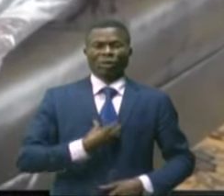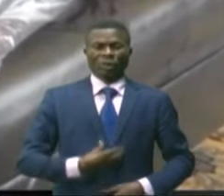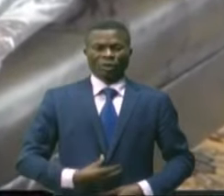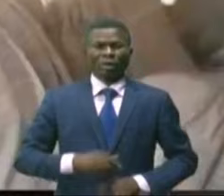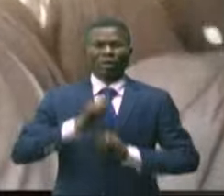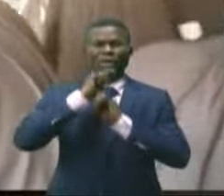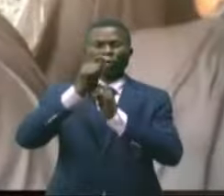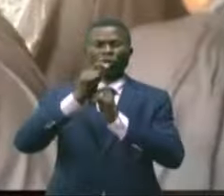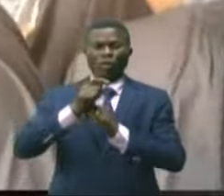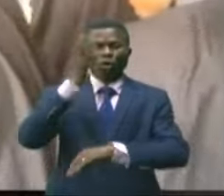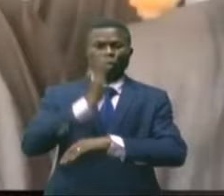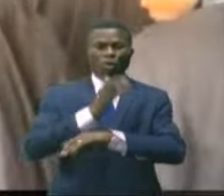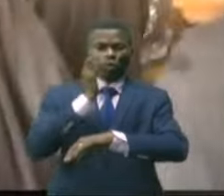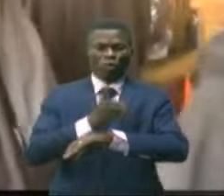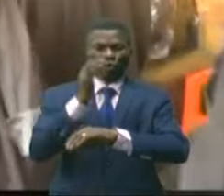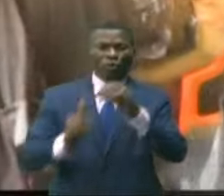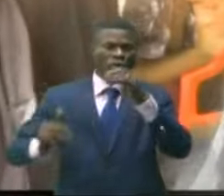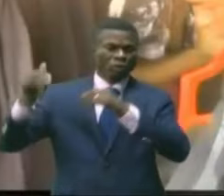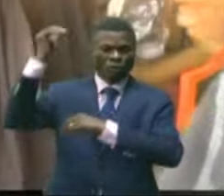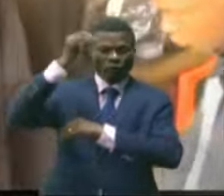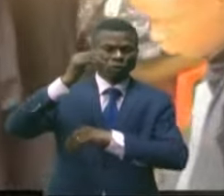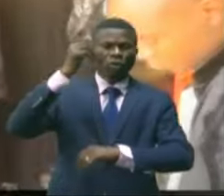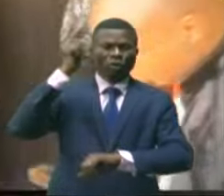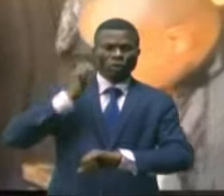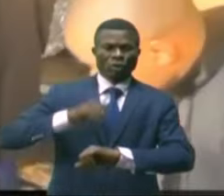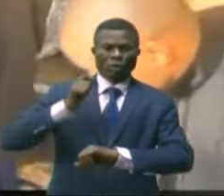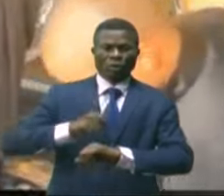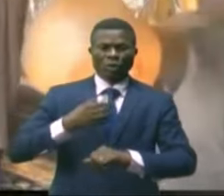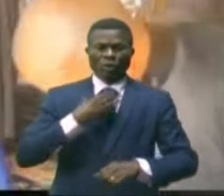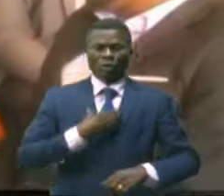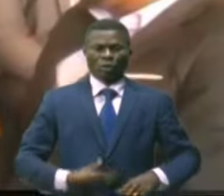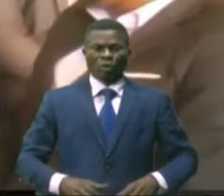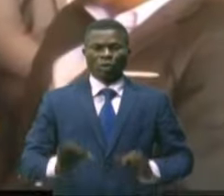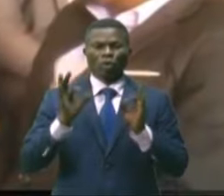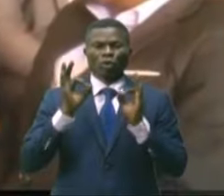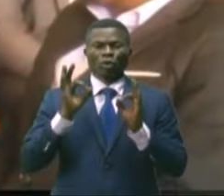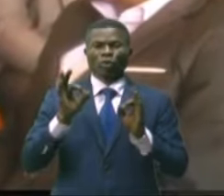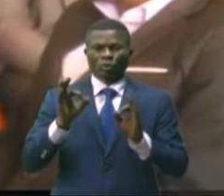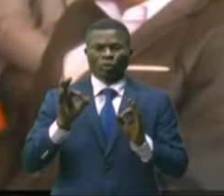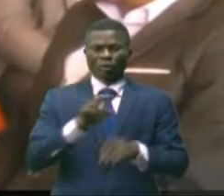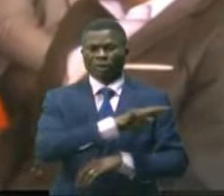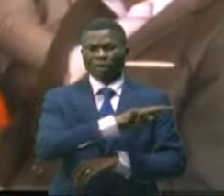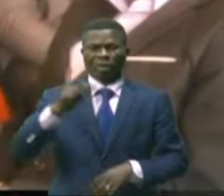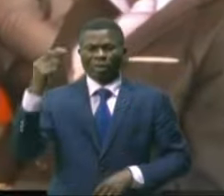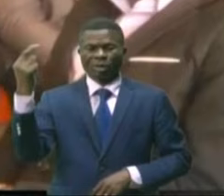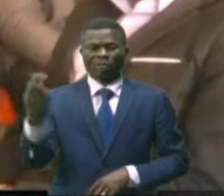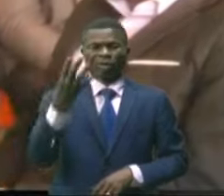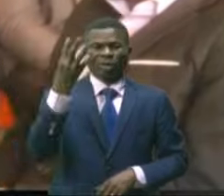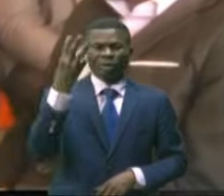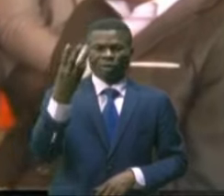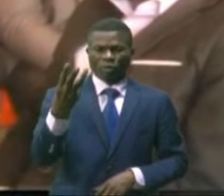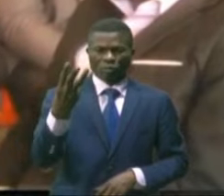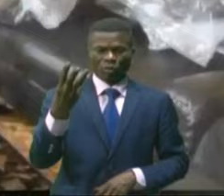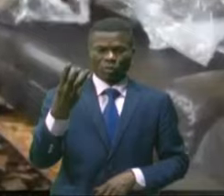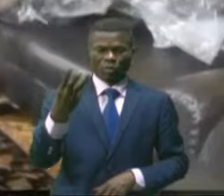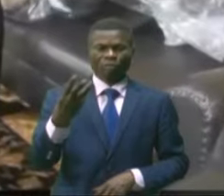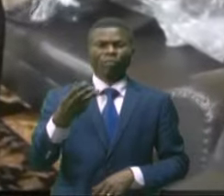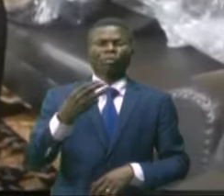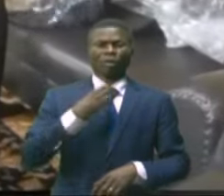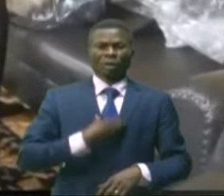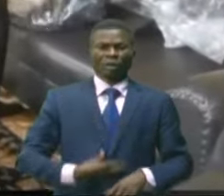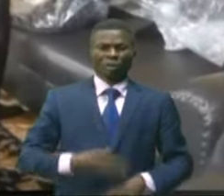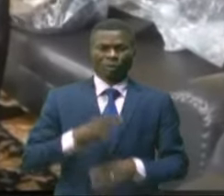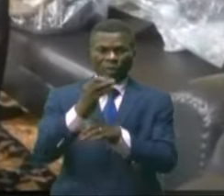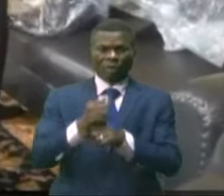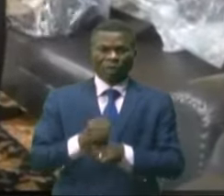Conseil supérieur de la magistrature aux magistrats nommés en 2023. Les heureux bénéficiaires se